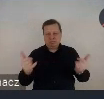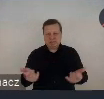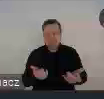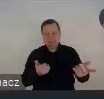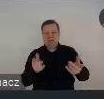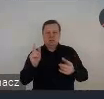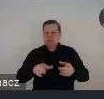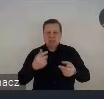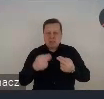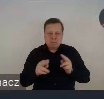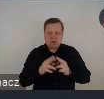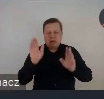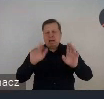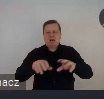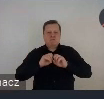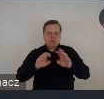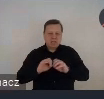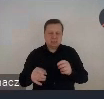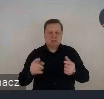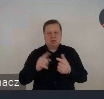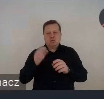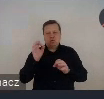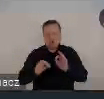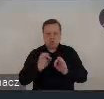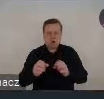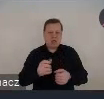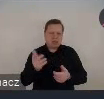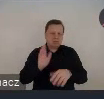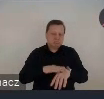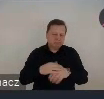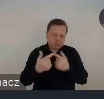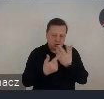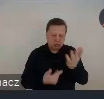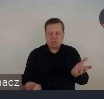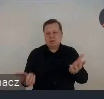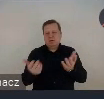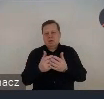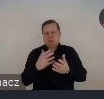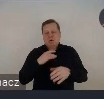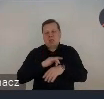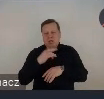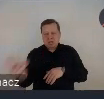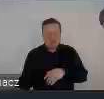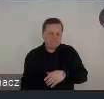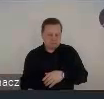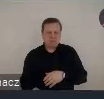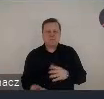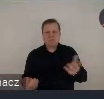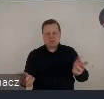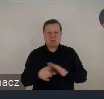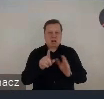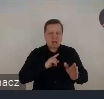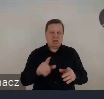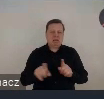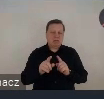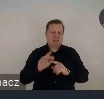musieliśmy wyjaśniać albo doprecyzowywać, co zabierało czas i zarówno nam, jak i